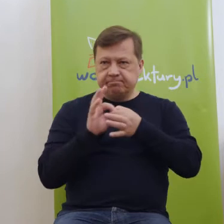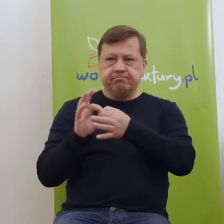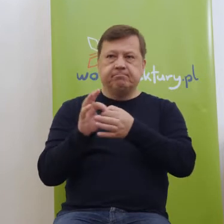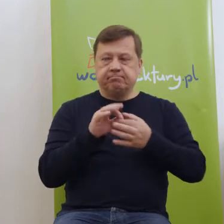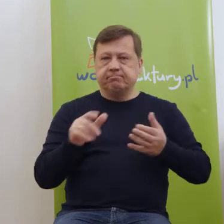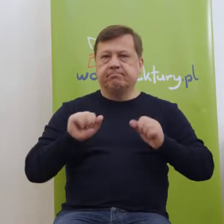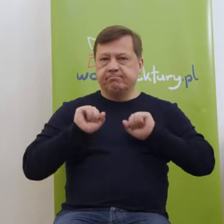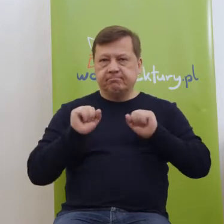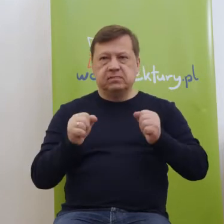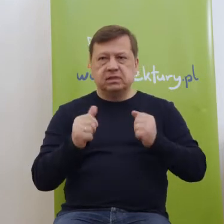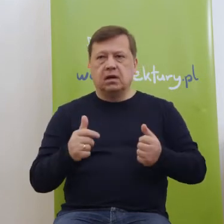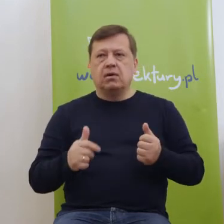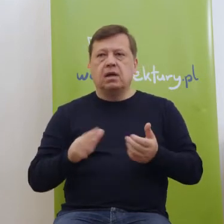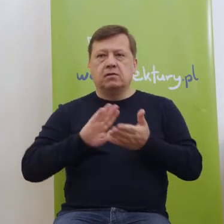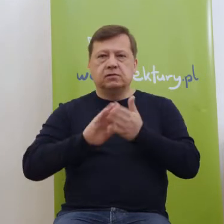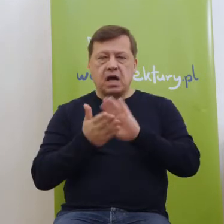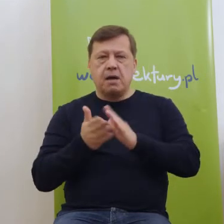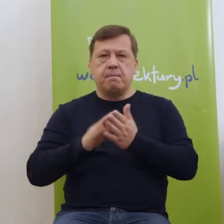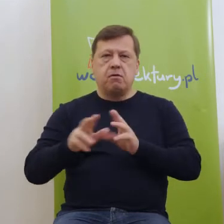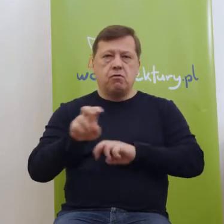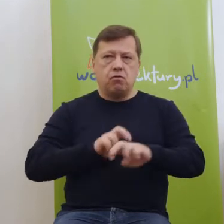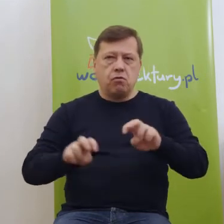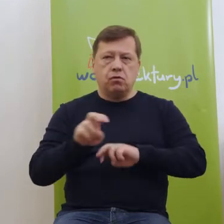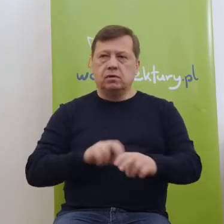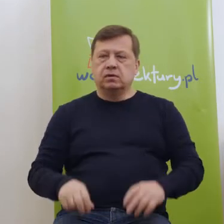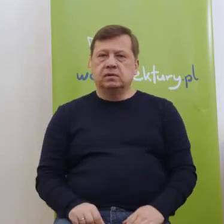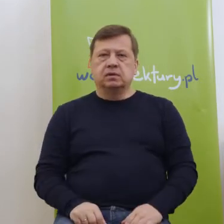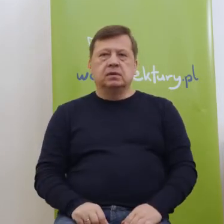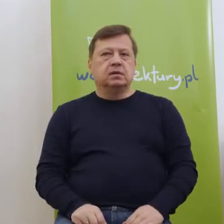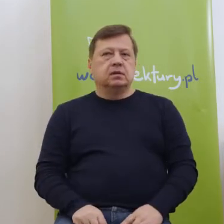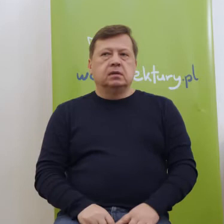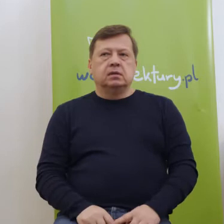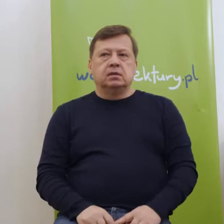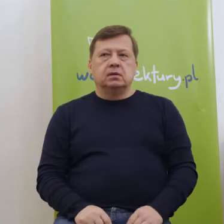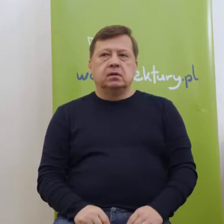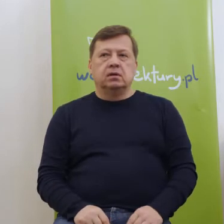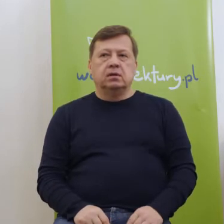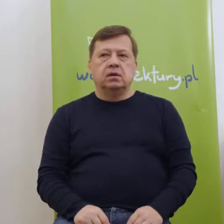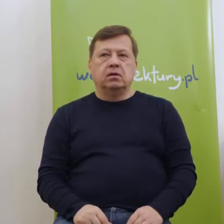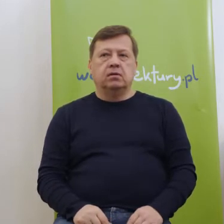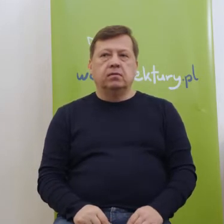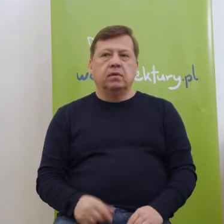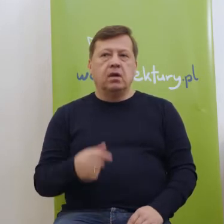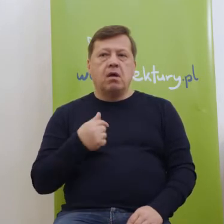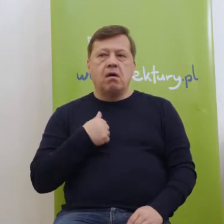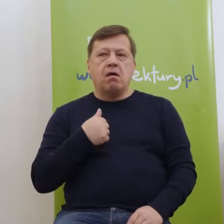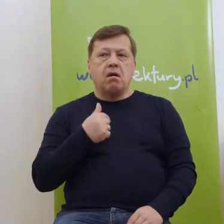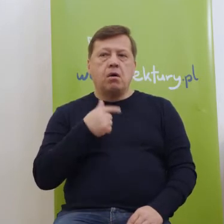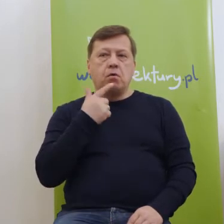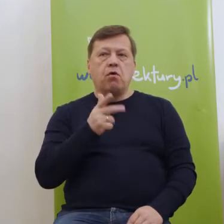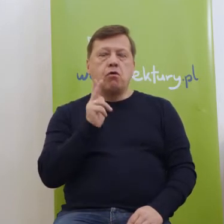generują jakby wzajemne ruchy. Natomiast wcale nie jestem przekonana, kto w tej powieści jest